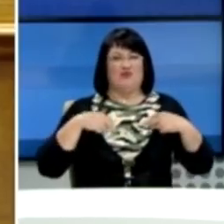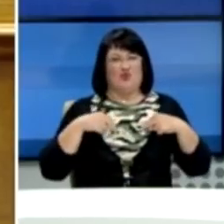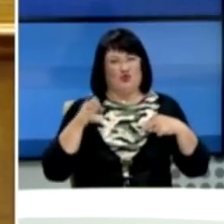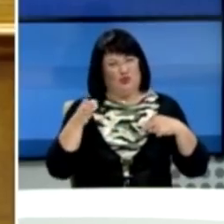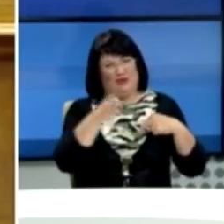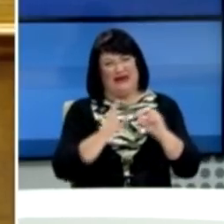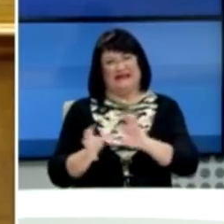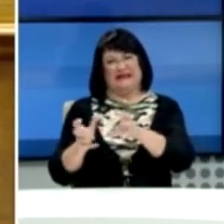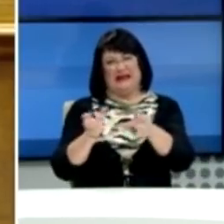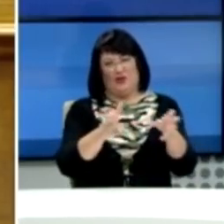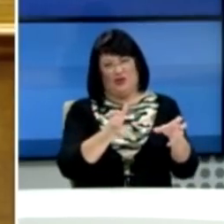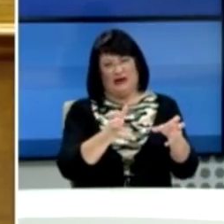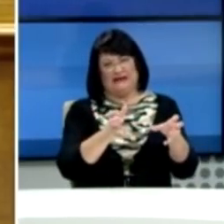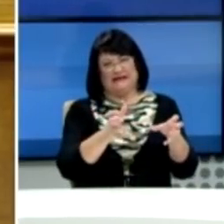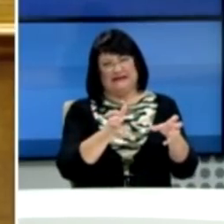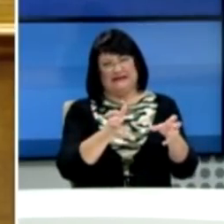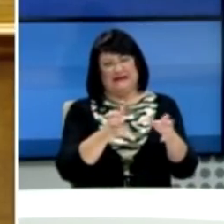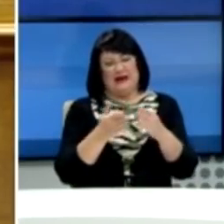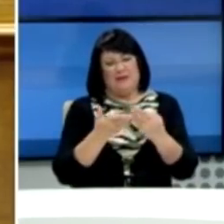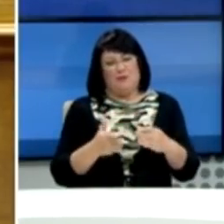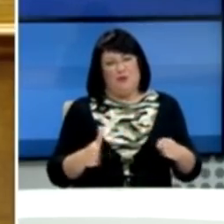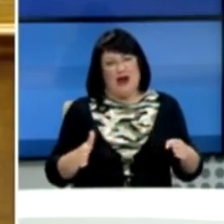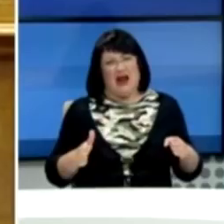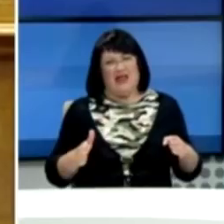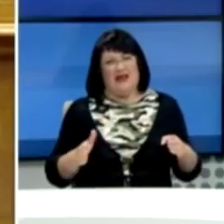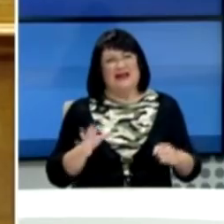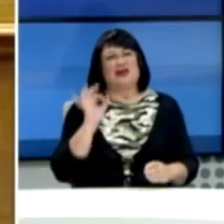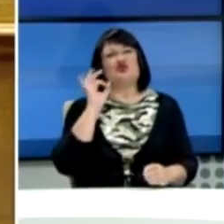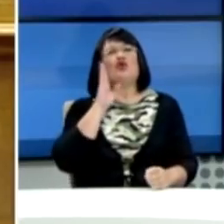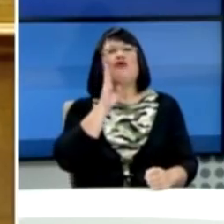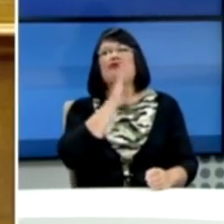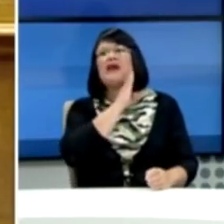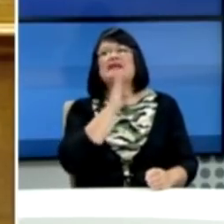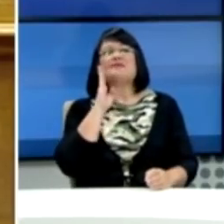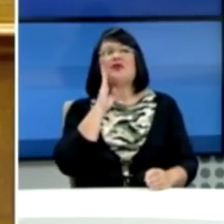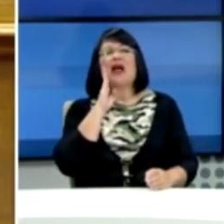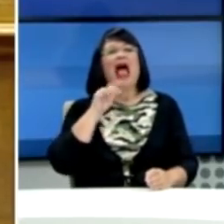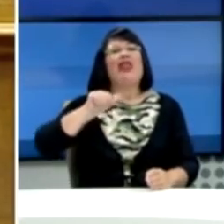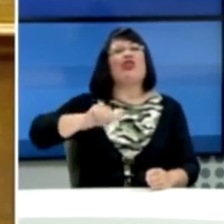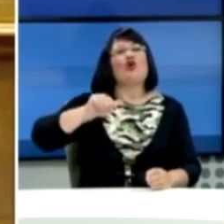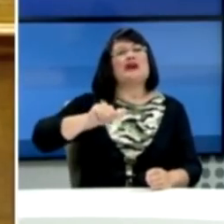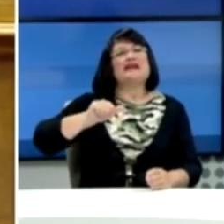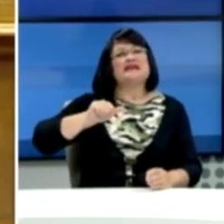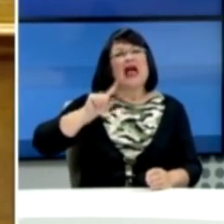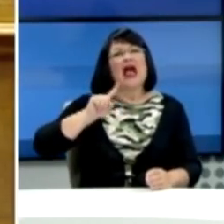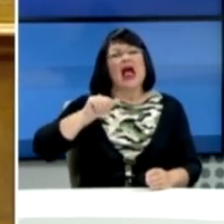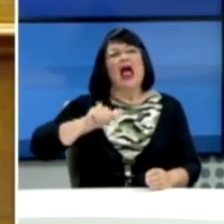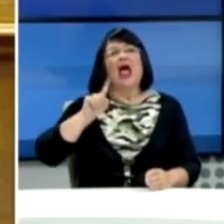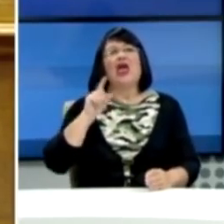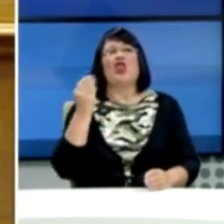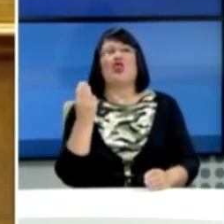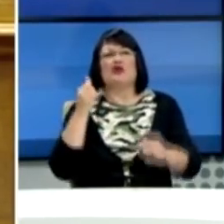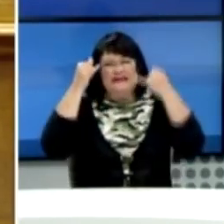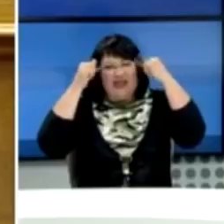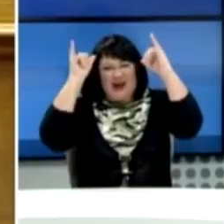σας, που κάνουν και προβοκατόρικες αναρτήσεις, όπως ο κύριος Άδωνης Γεωργιάδης, και που έχουν το θράσος